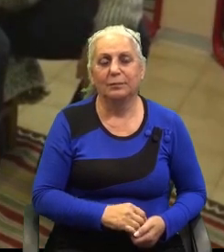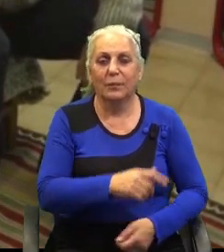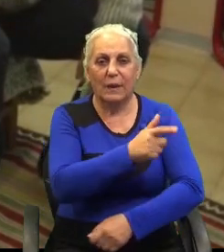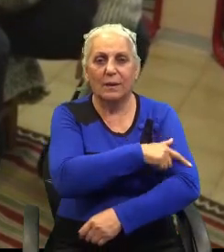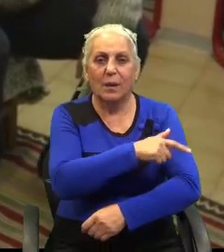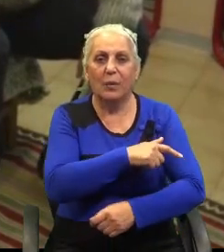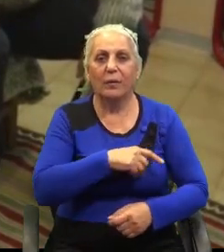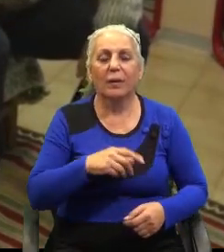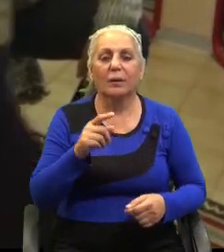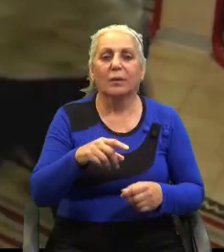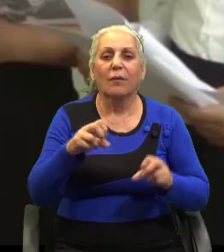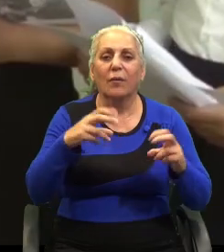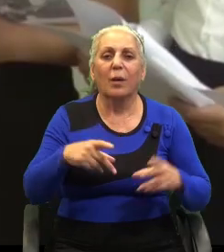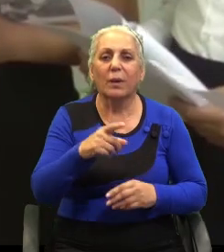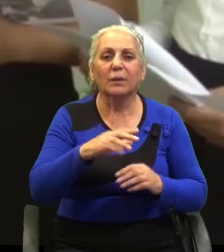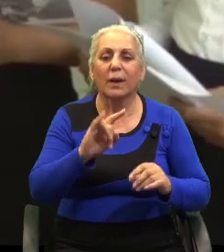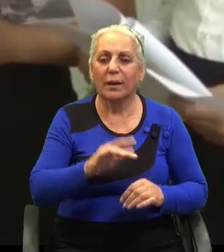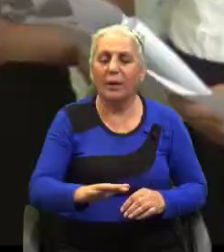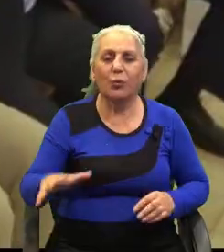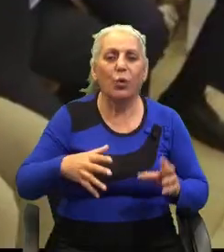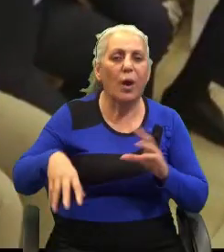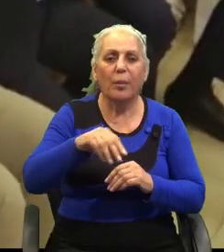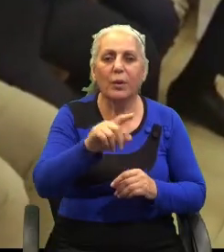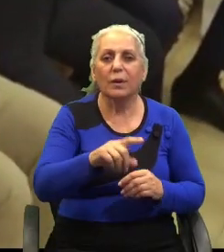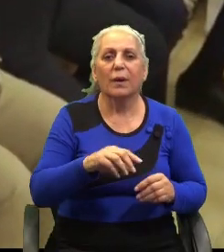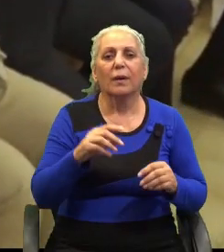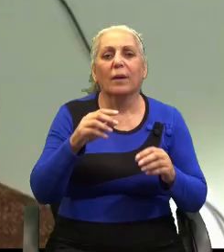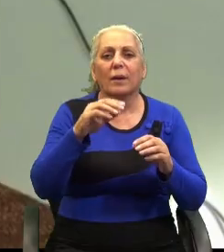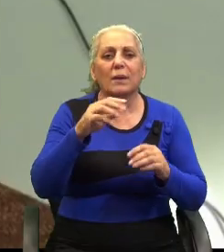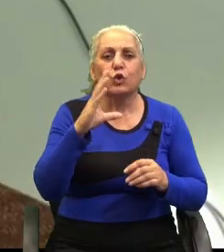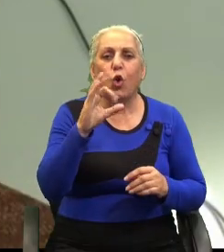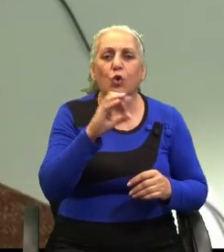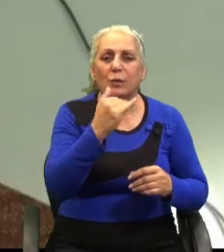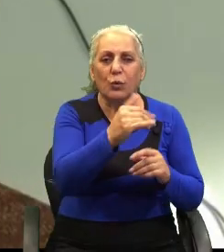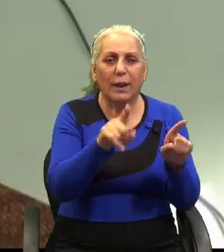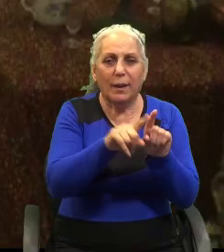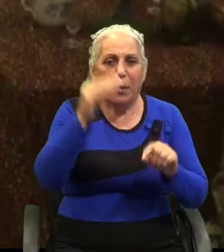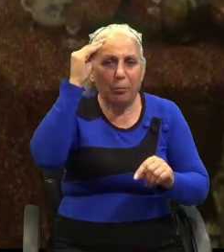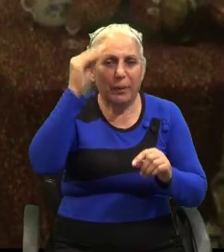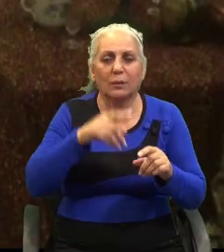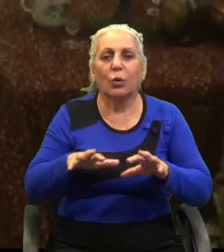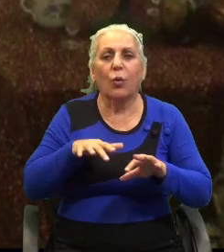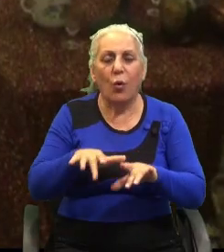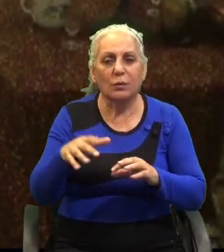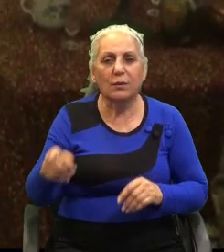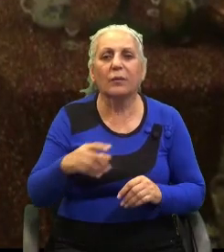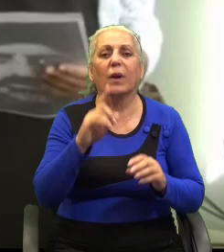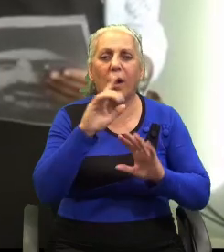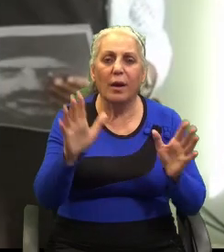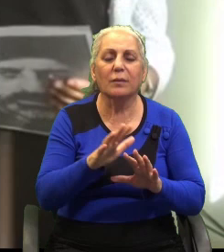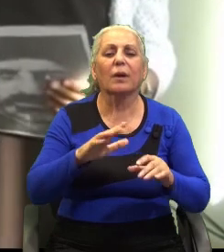Ստեփան Ավանցի տաղանդավոր երեխաները ներկայացնում են Սոսարքսյանի մտքերը, միջոցառումն ուղեկցվում է ասմունքով ու երաժշտական